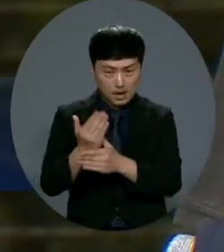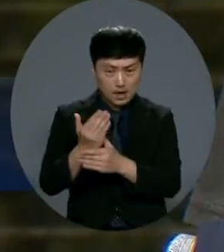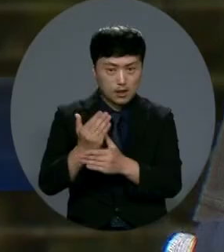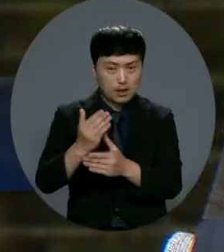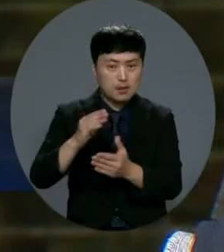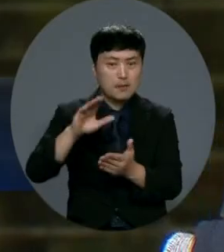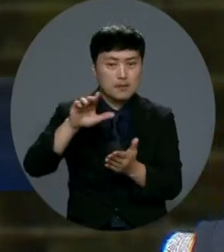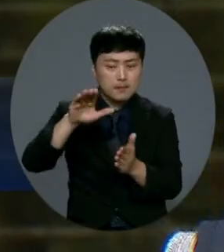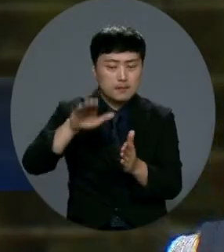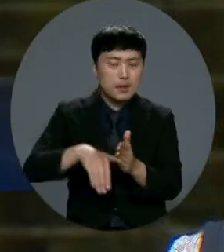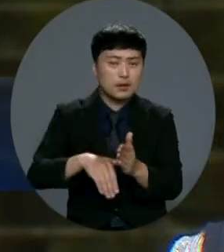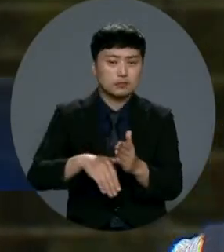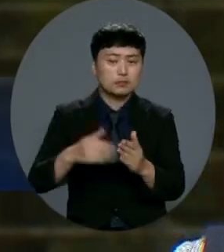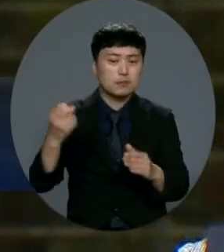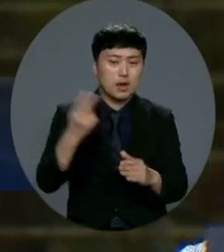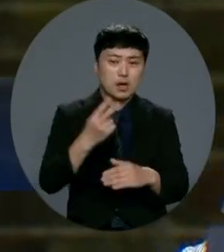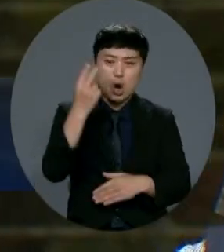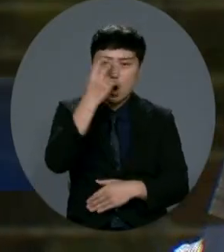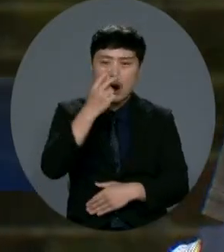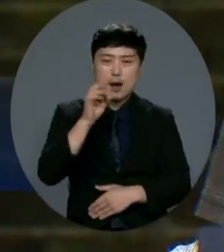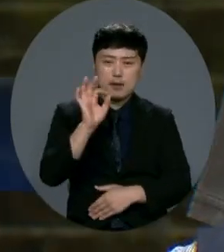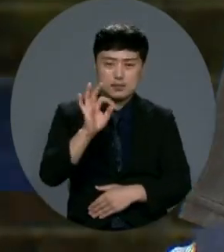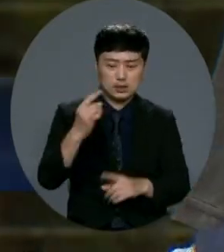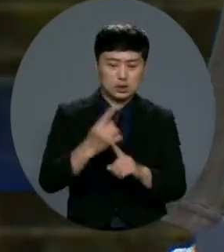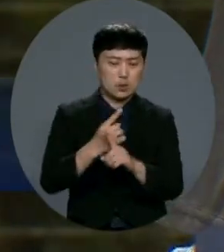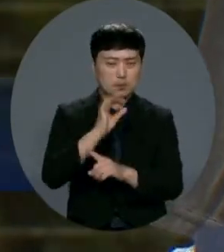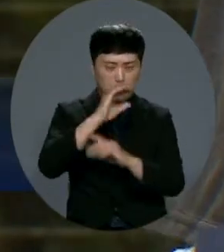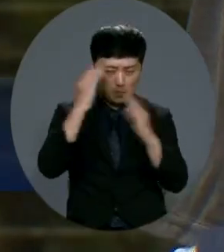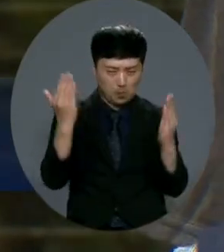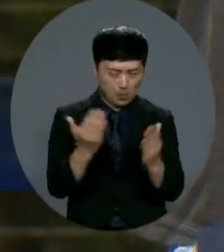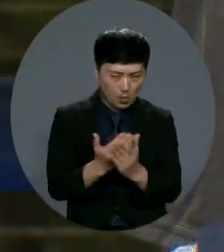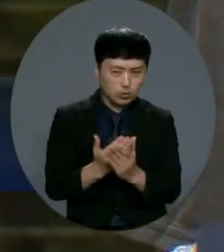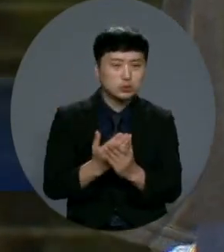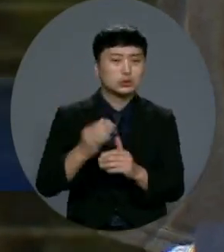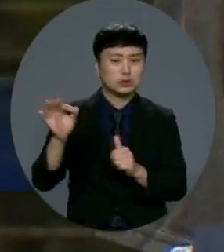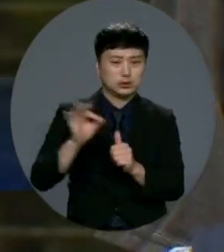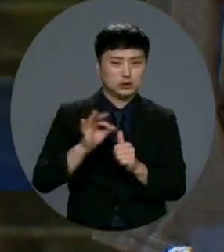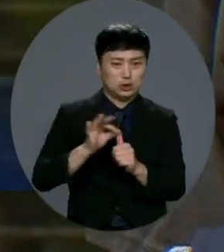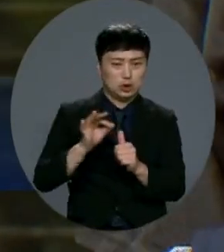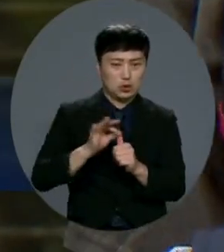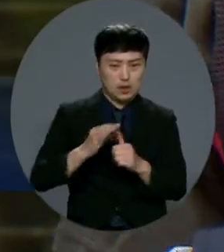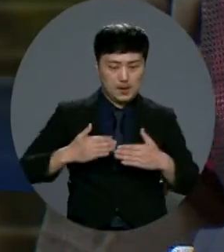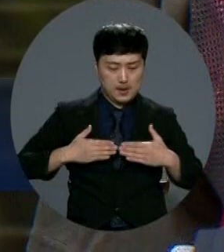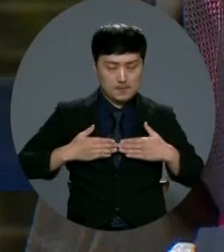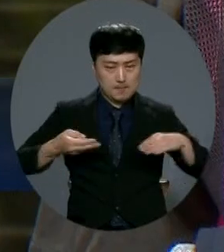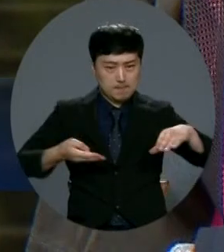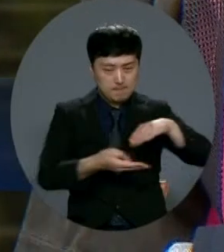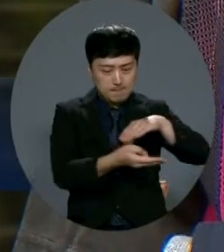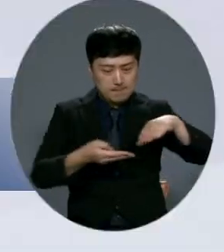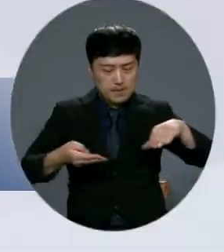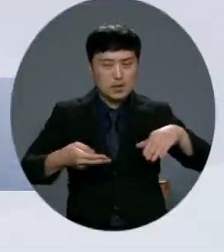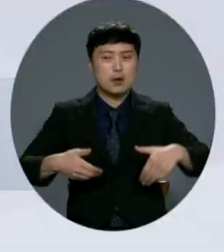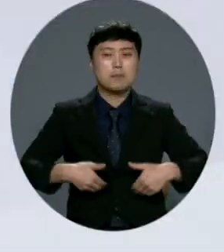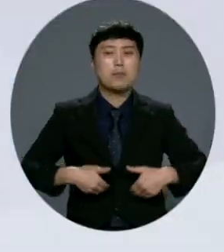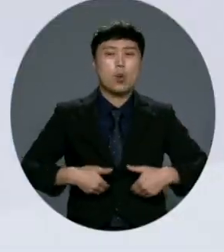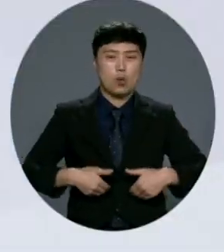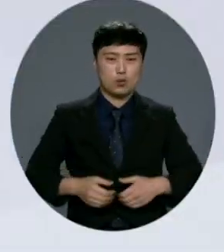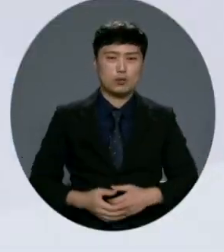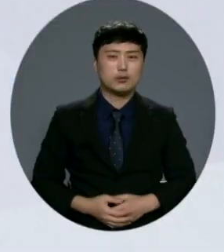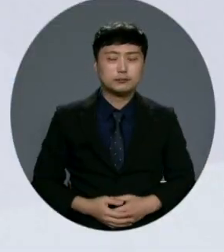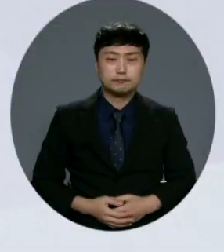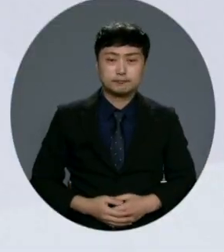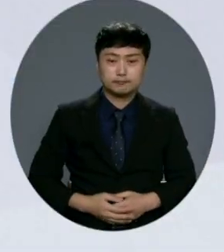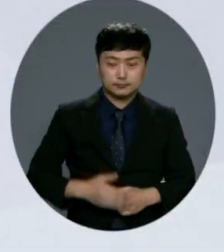또하고 재검진비 및 치료비 전액을 지원하고 정기적인 저술량 PCT 검사를 실시해야 한다